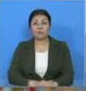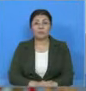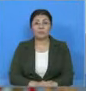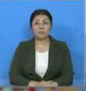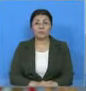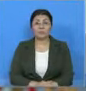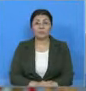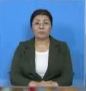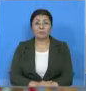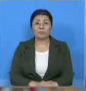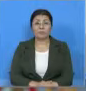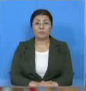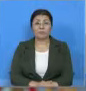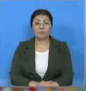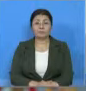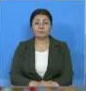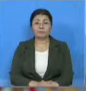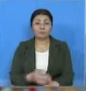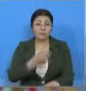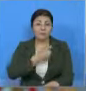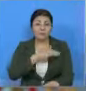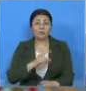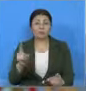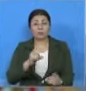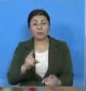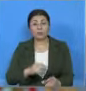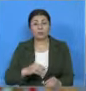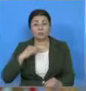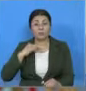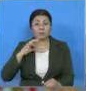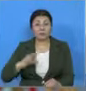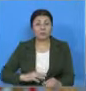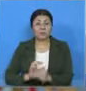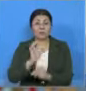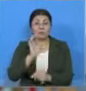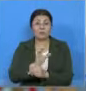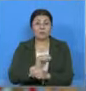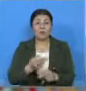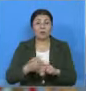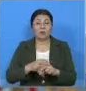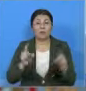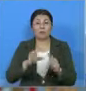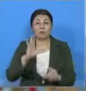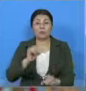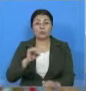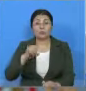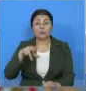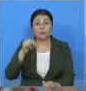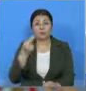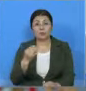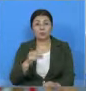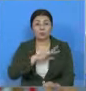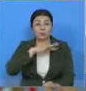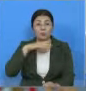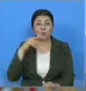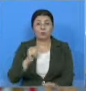И сына не будут отправлять в армию, потому что в армии в последнее время сами слышали, да, суициды, самострелы, из-за этого, говорит, вот вы будете ответить за него.